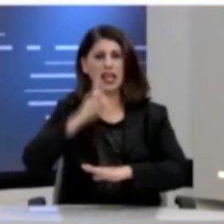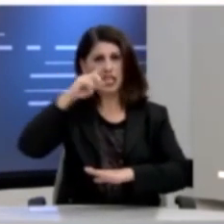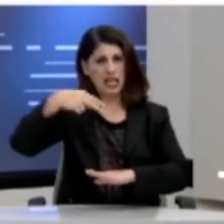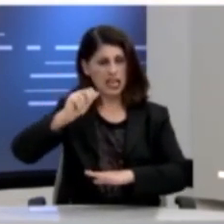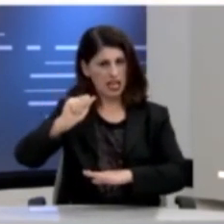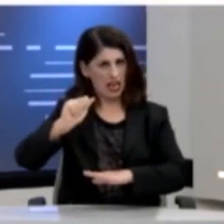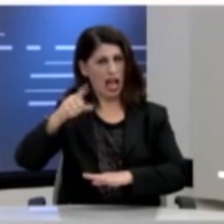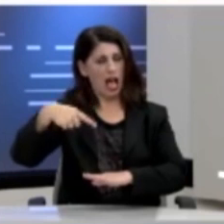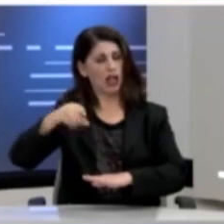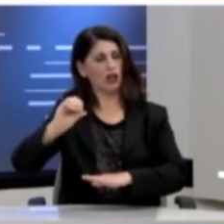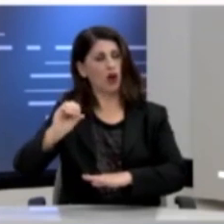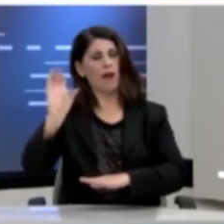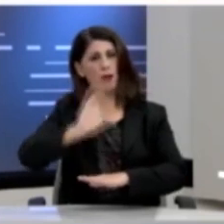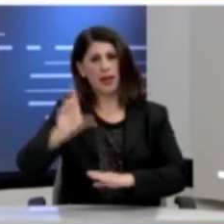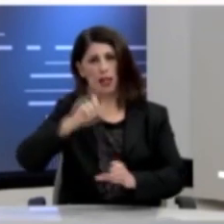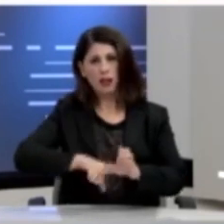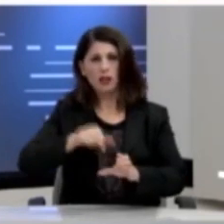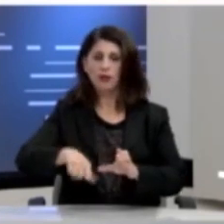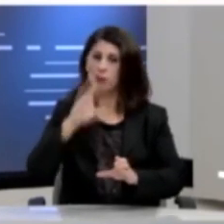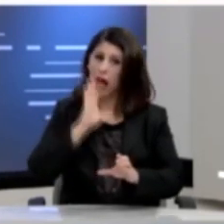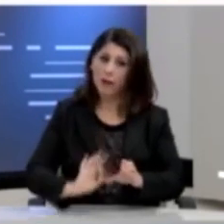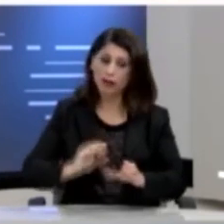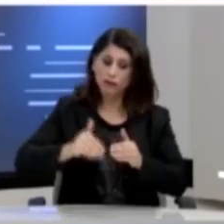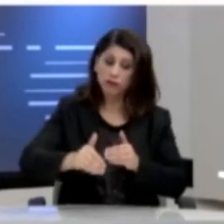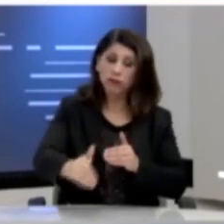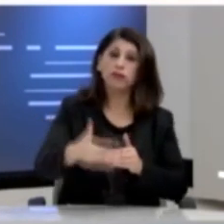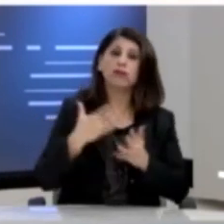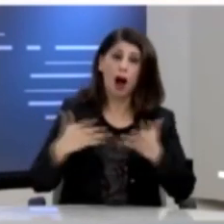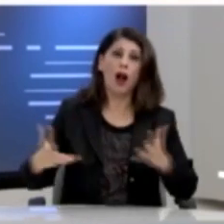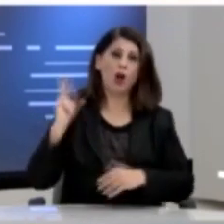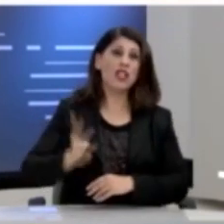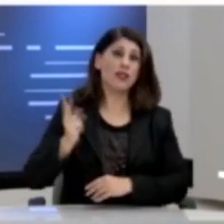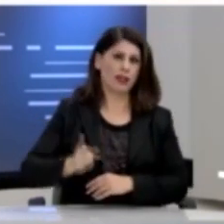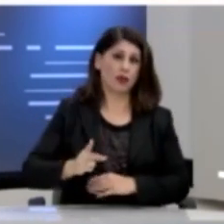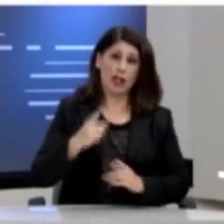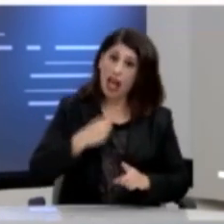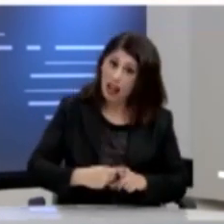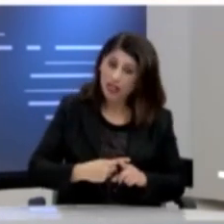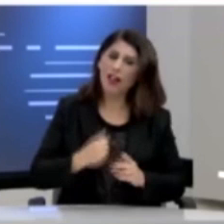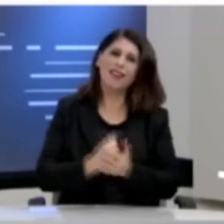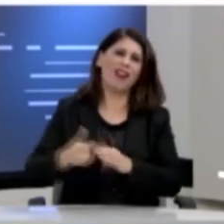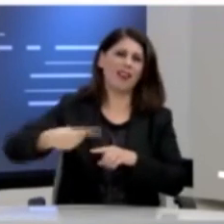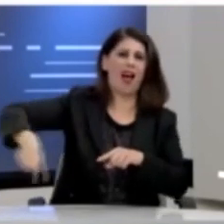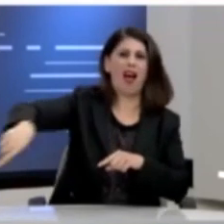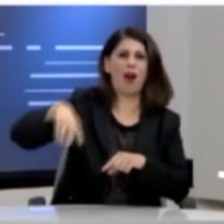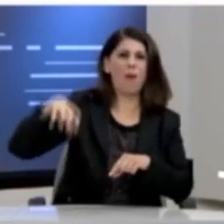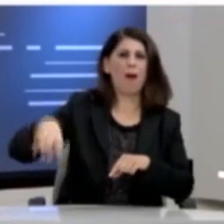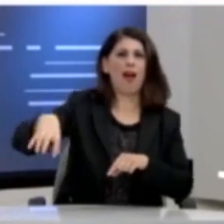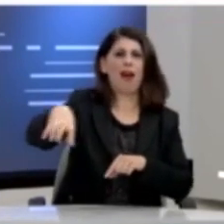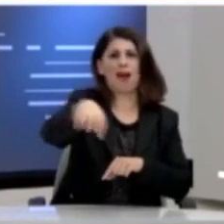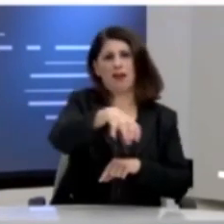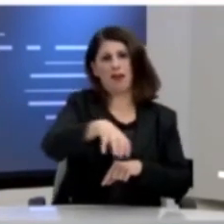Ένωση, κρύβει στην πραγματικότητα πολύ μεγάλους κινδύνους και για τον ελληνικό και για τους άλλους λαούς. Η